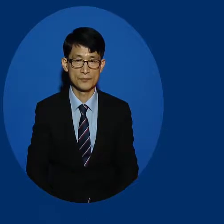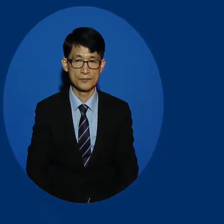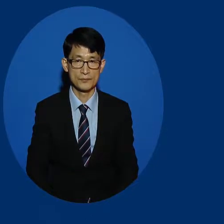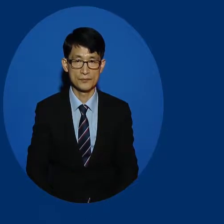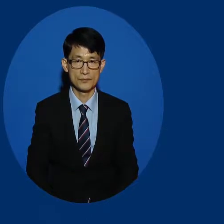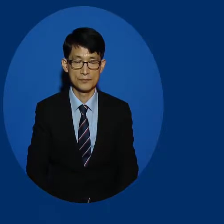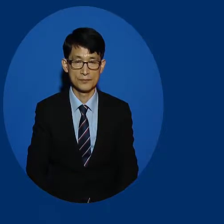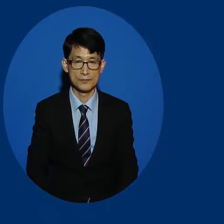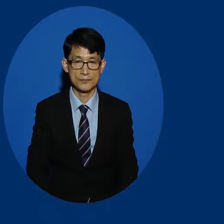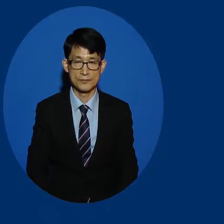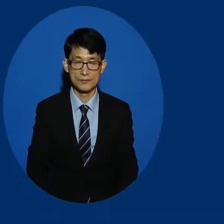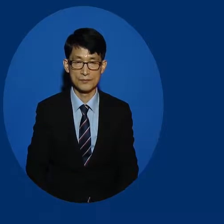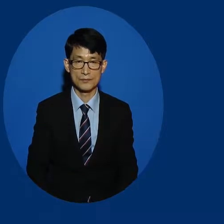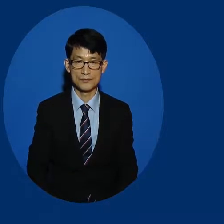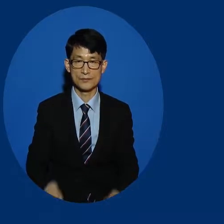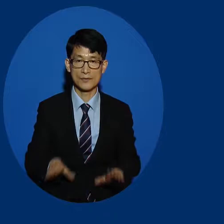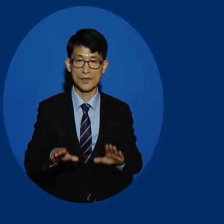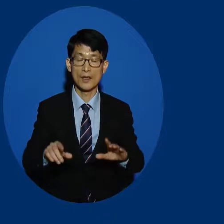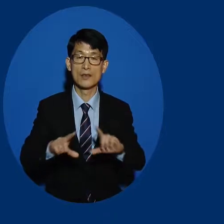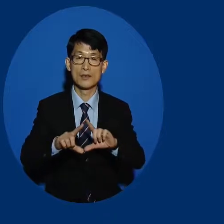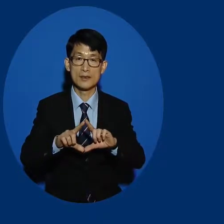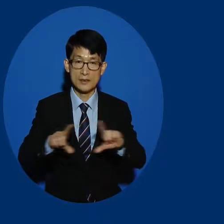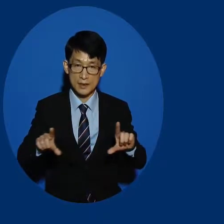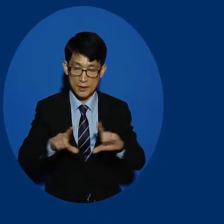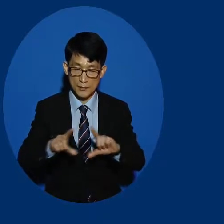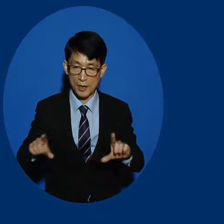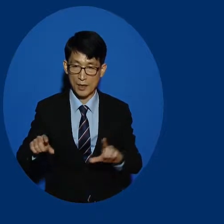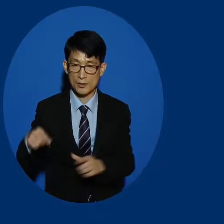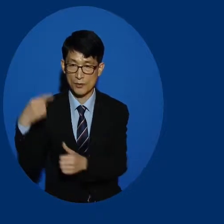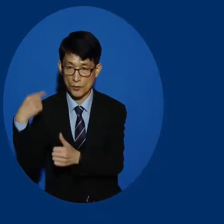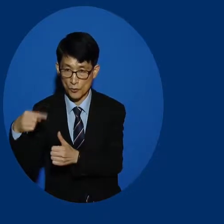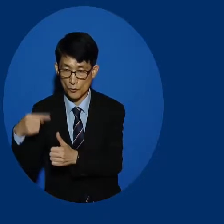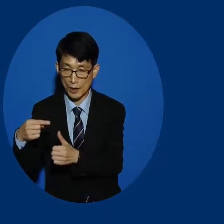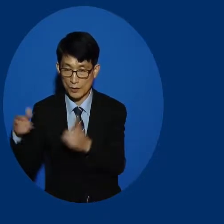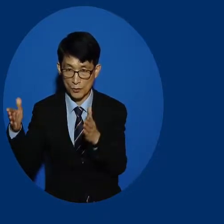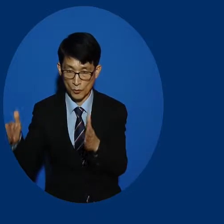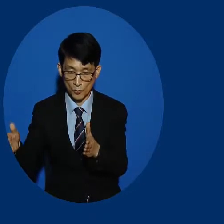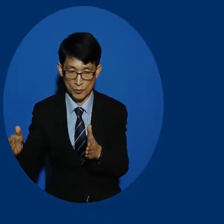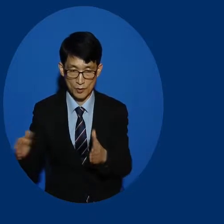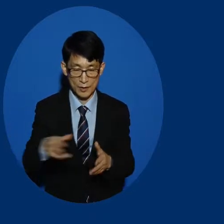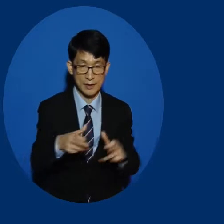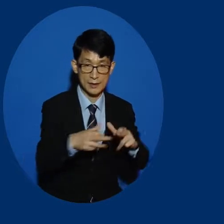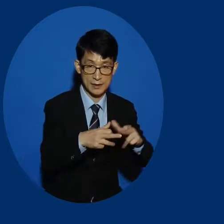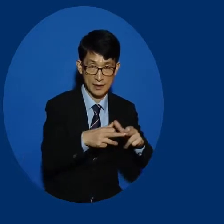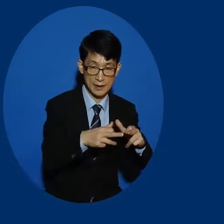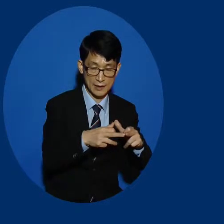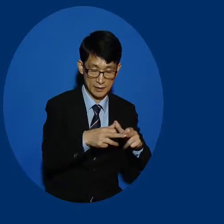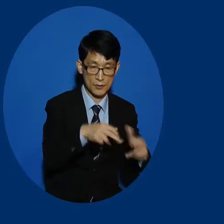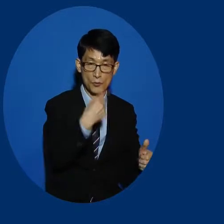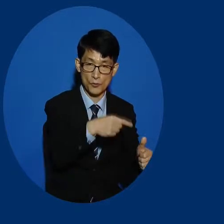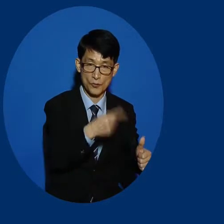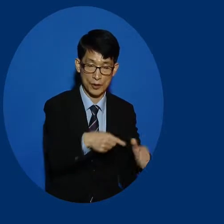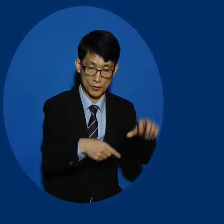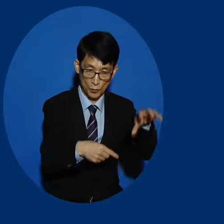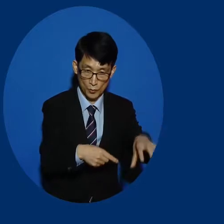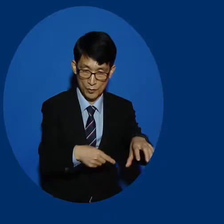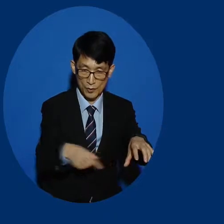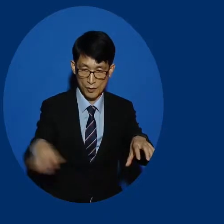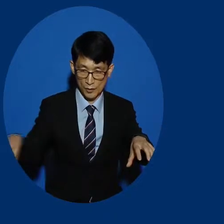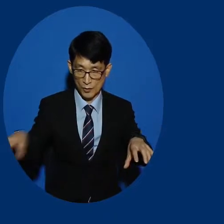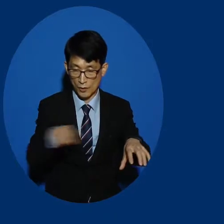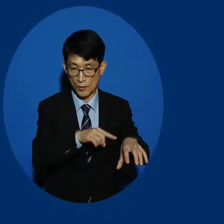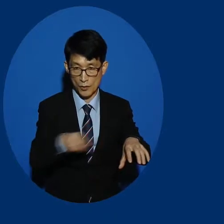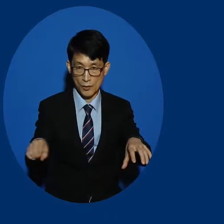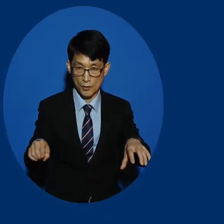이제 일반 평생교육기관과 우리 장애인 평생교육기관이 조금 더 긴밀하게 연계하는 그러한